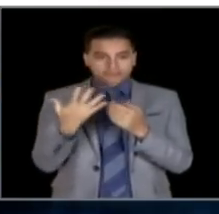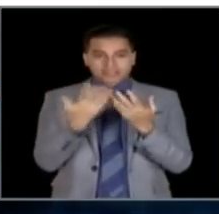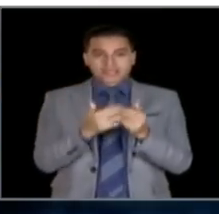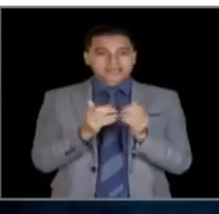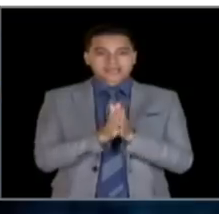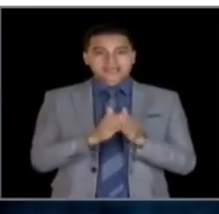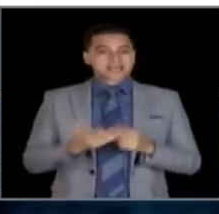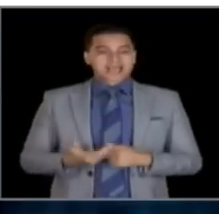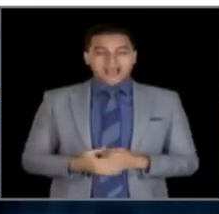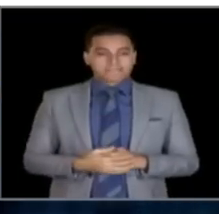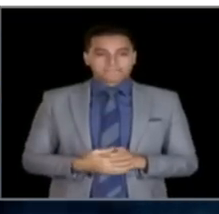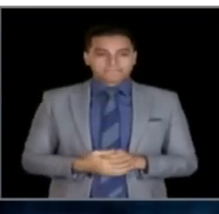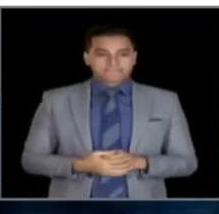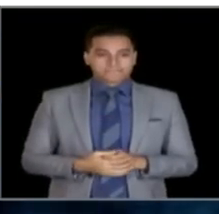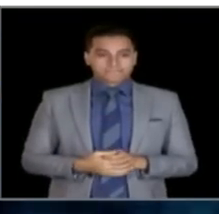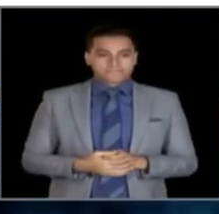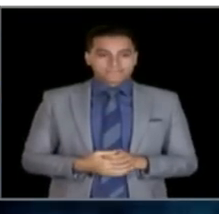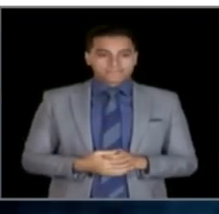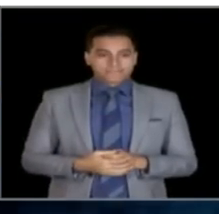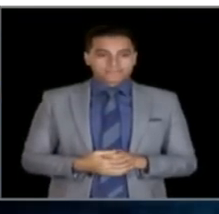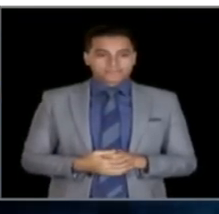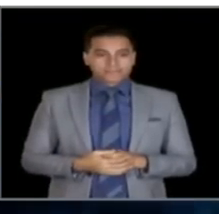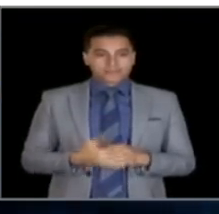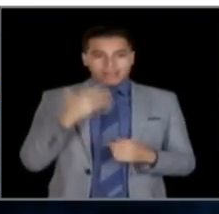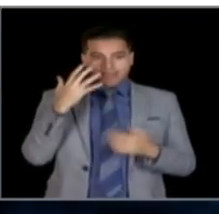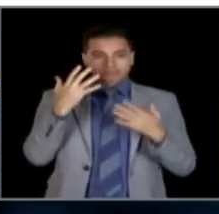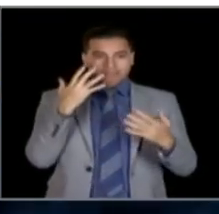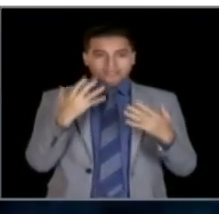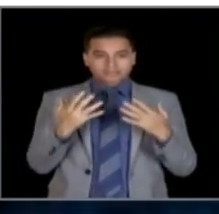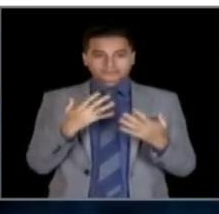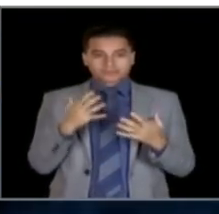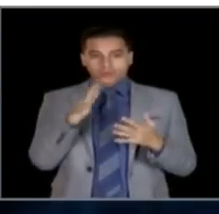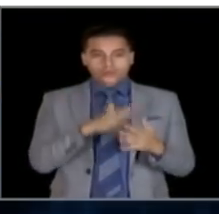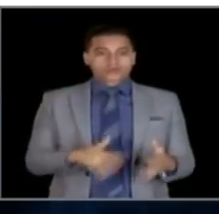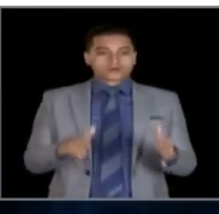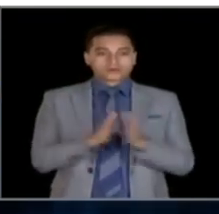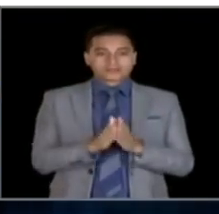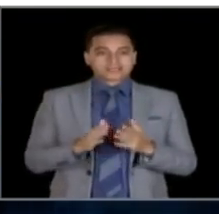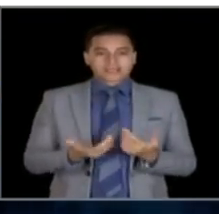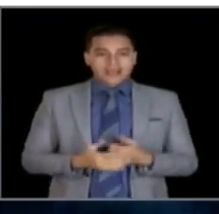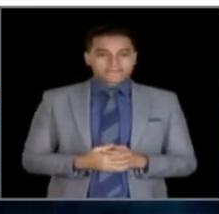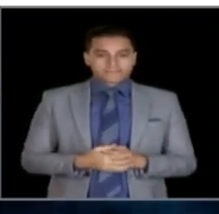رقم 5 حاصل مجموع تكراره كام؟